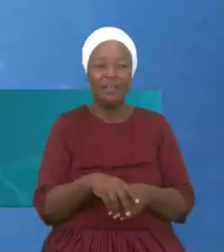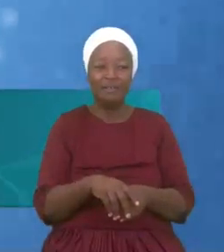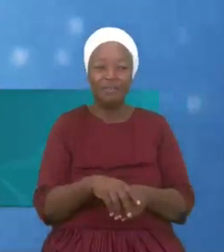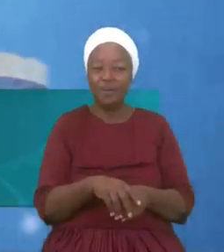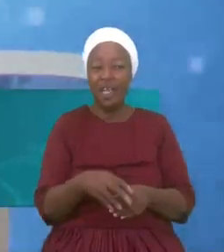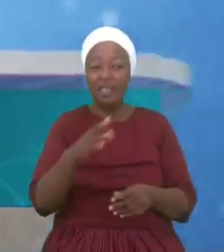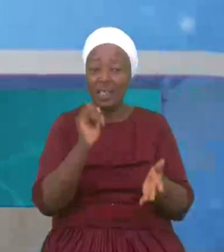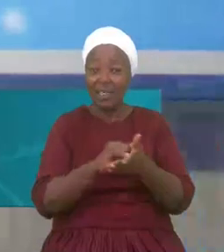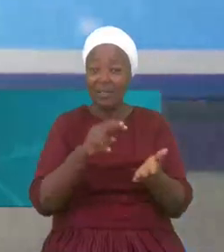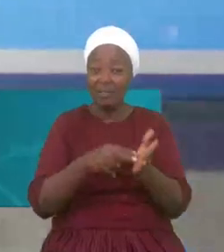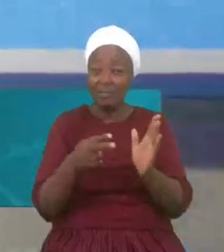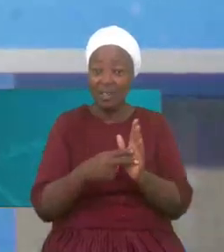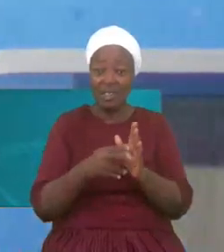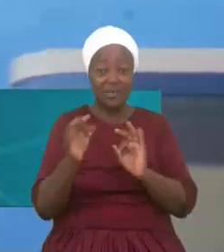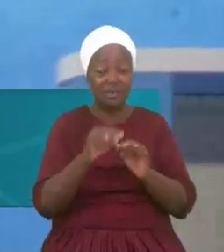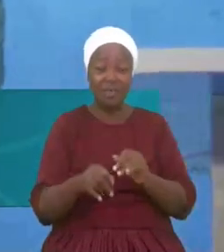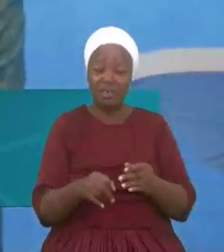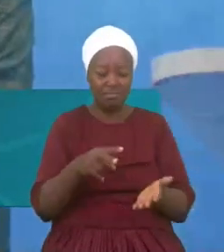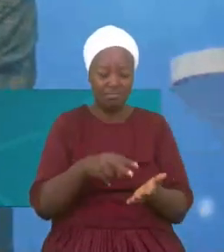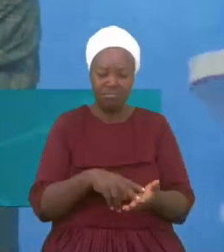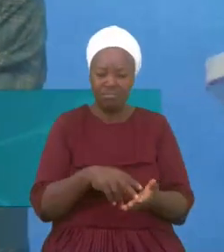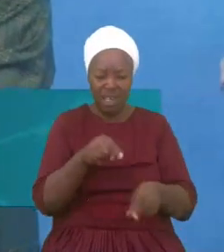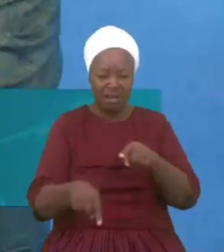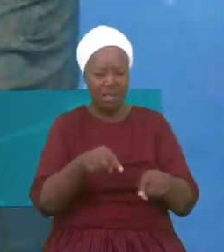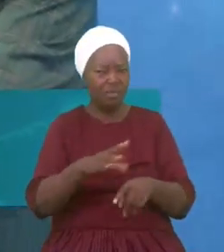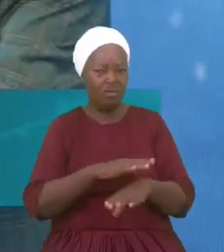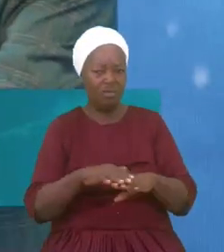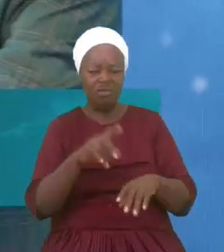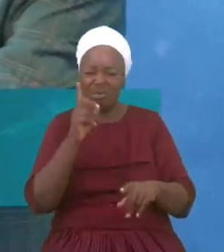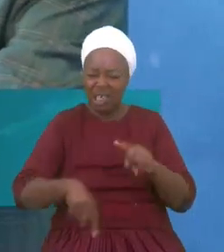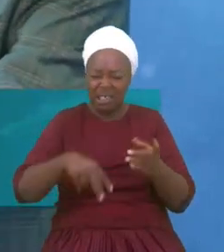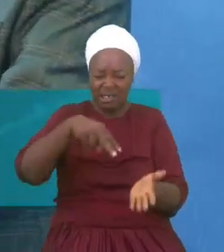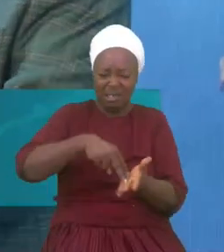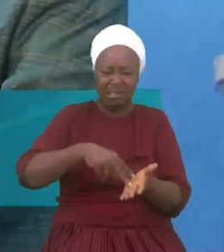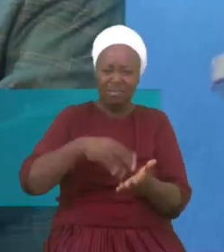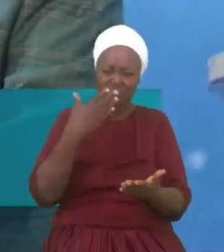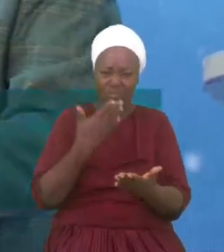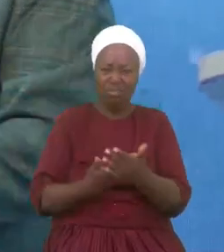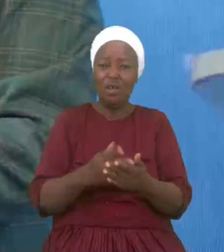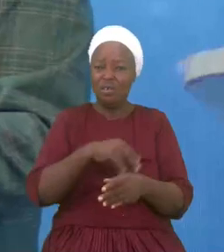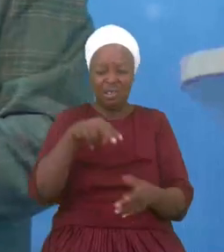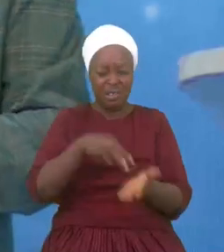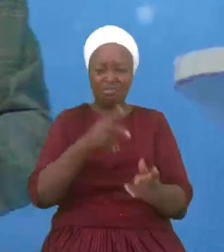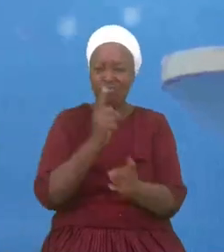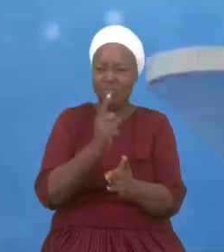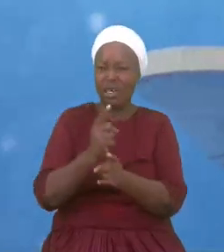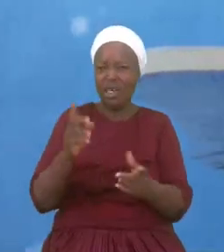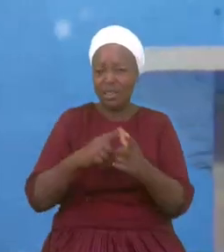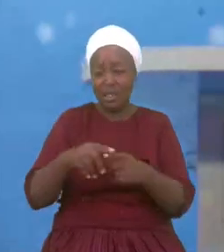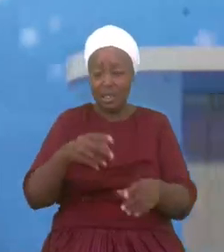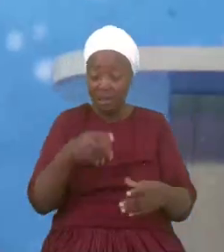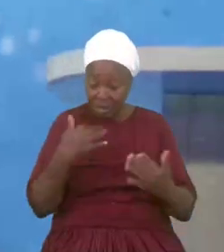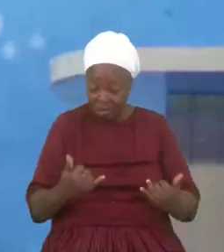sautera comme un cerf cela veut dire que aujourd'hui s'il y a quelque chose qui va mal avec votre